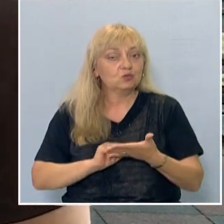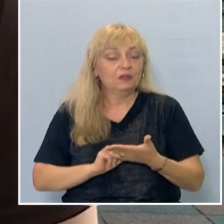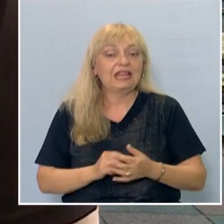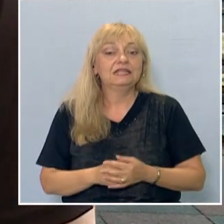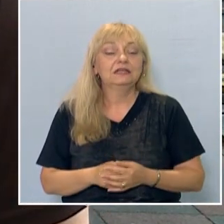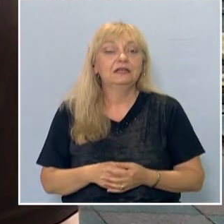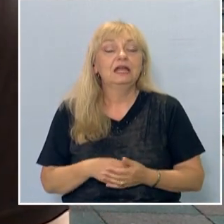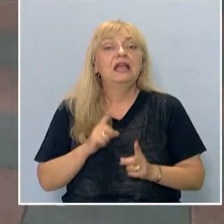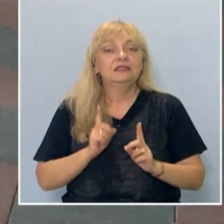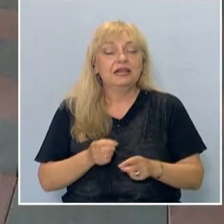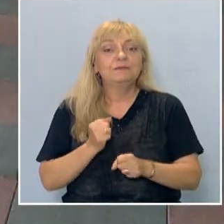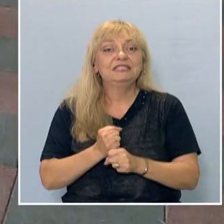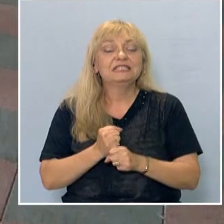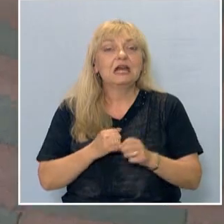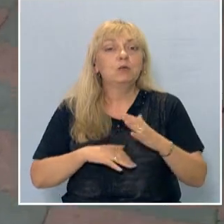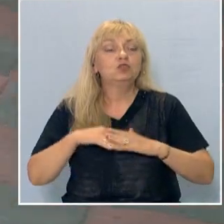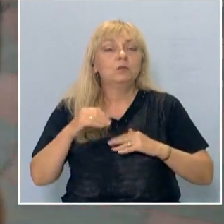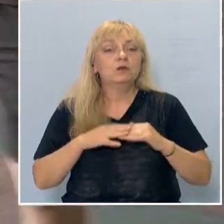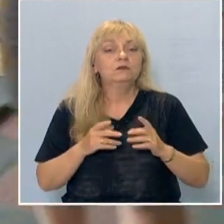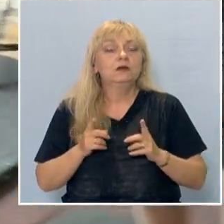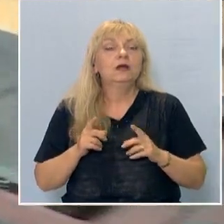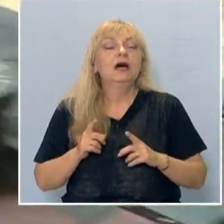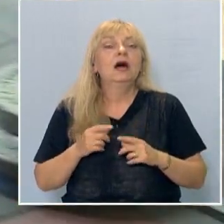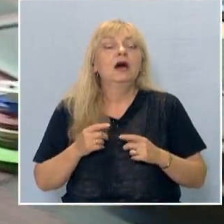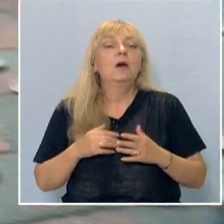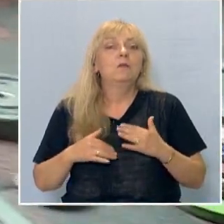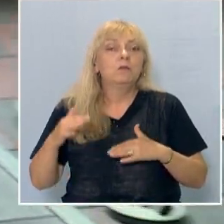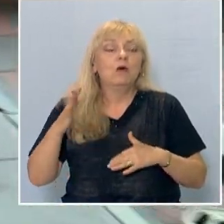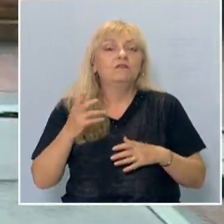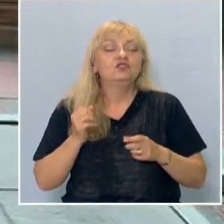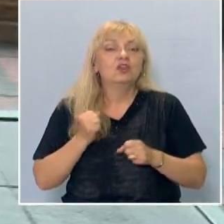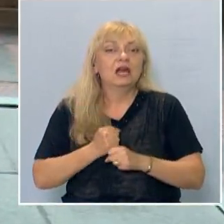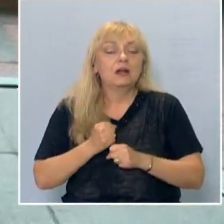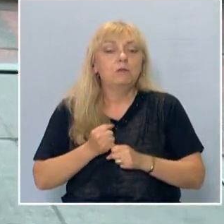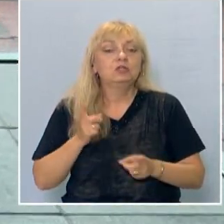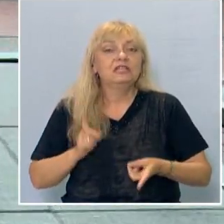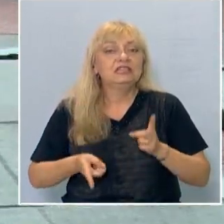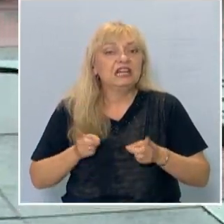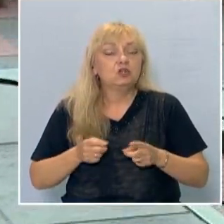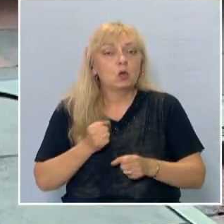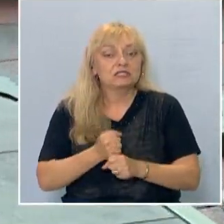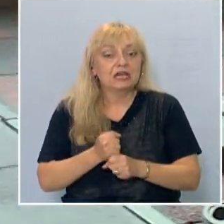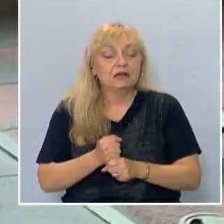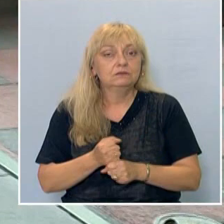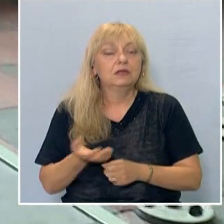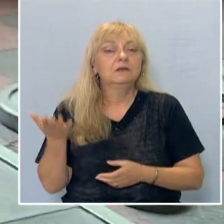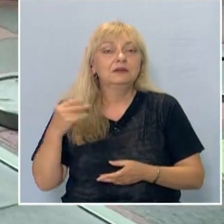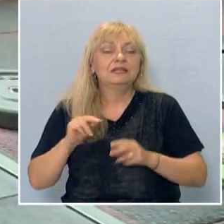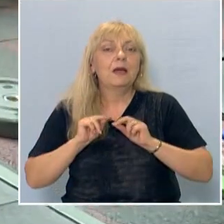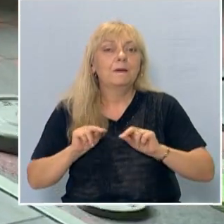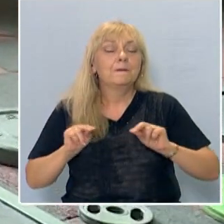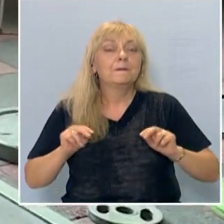Да се работи абсолютно професионално. Тоест, повече работя тренерска работа, отколкото работя педагогика,